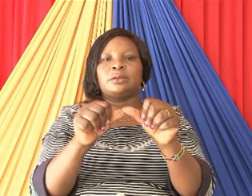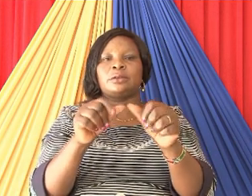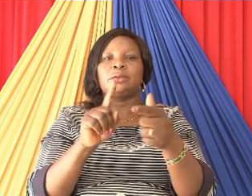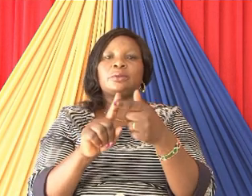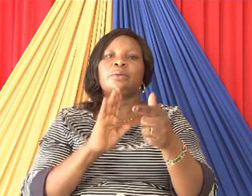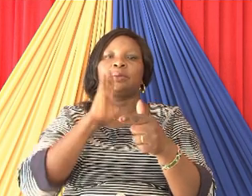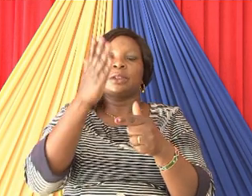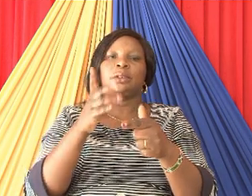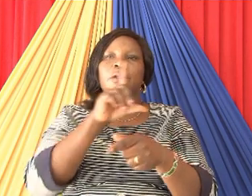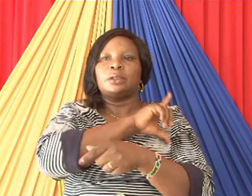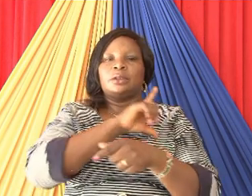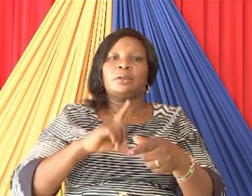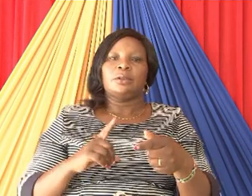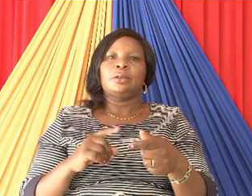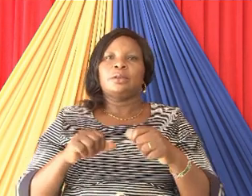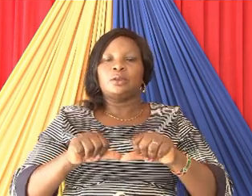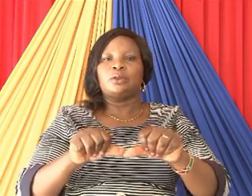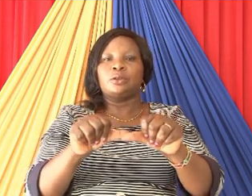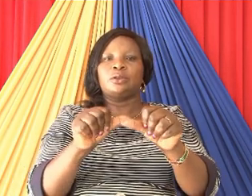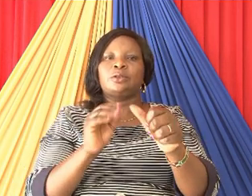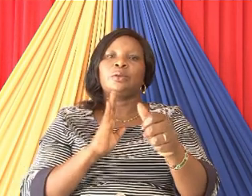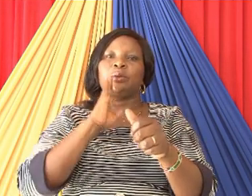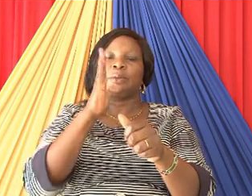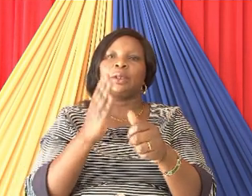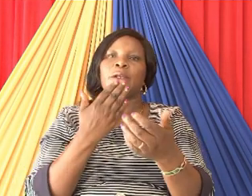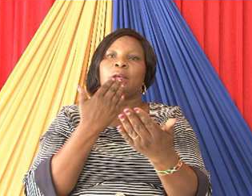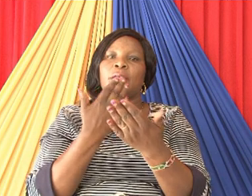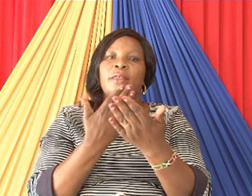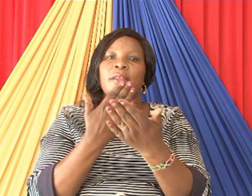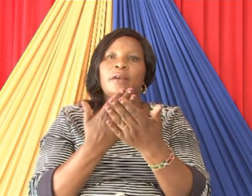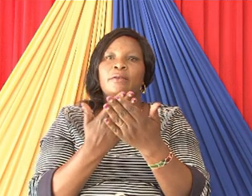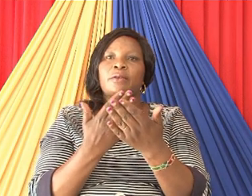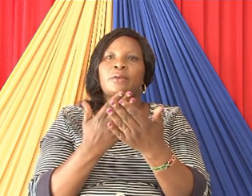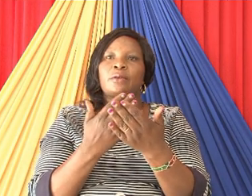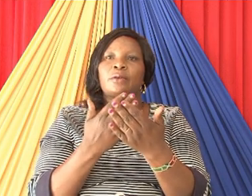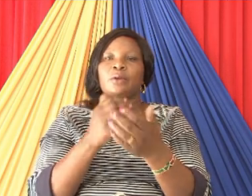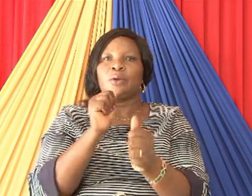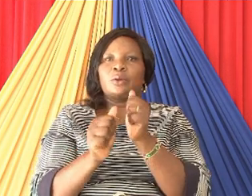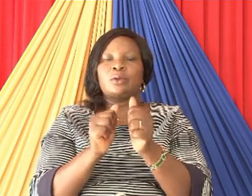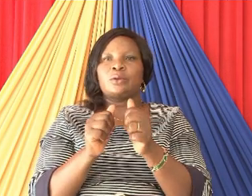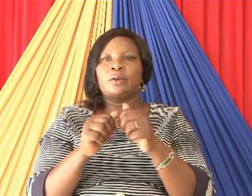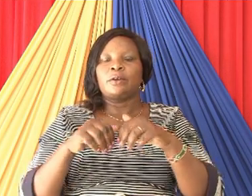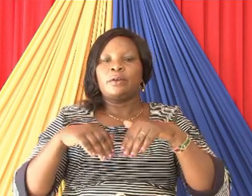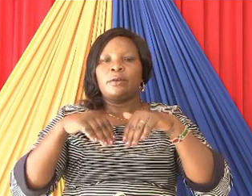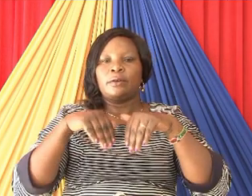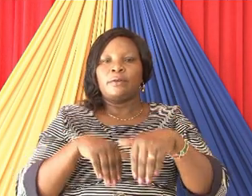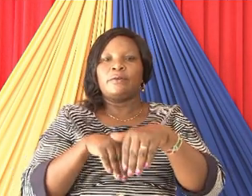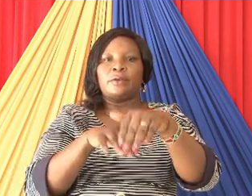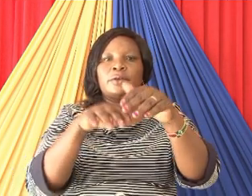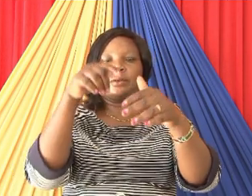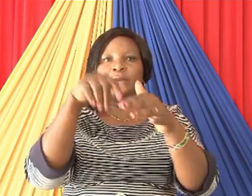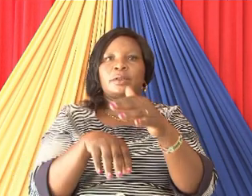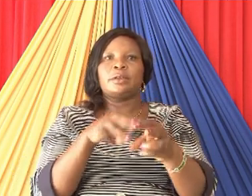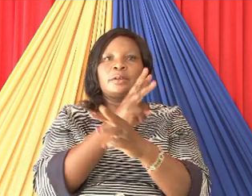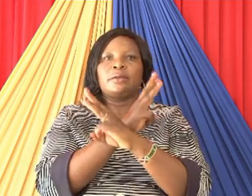Tuzidi kuwashukuru kwa vile ambavyo umeendelea kutufuata wakati huu katika mitandao yetu, katika YouTube, katika